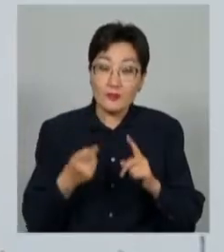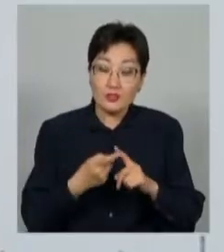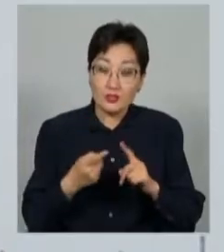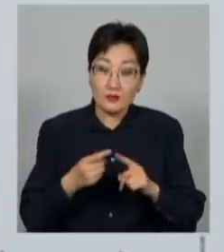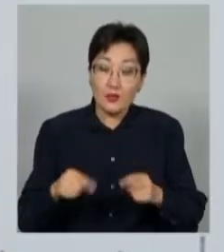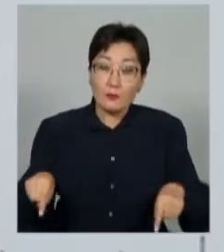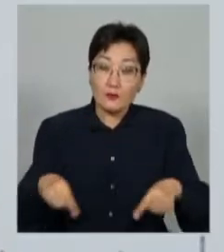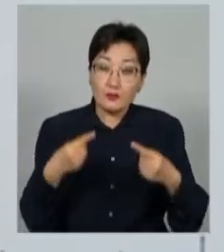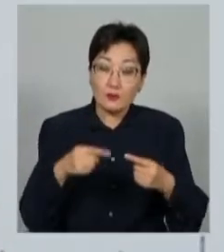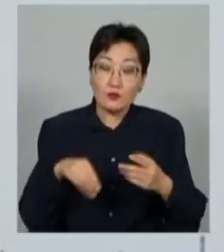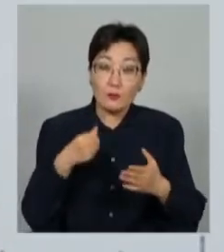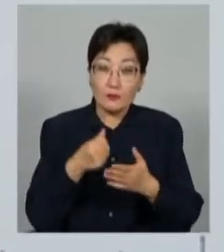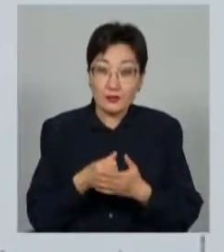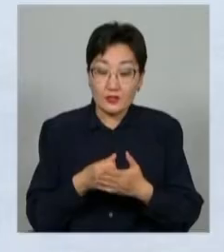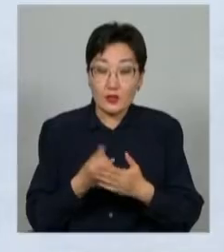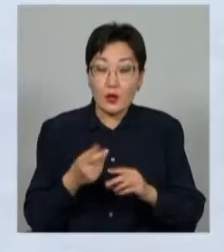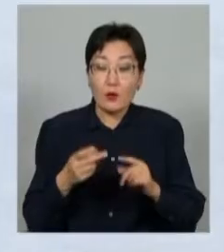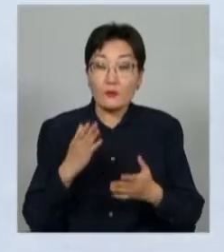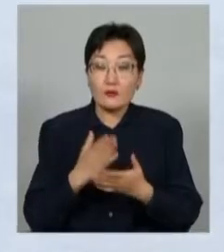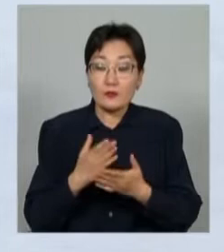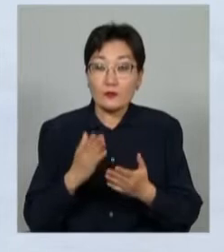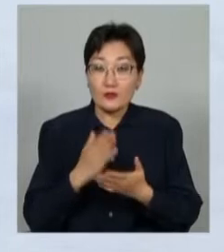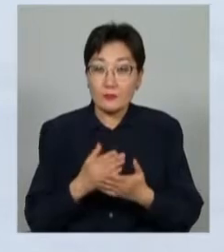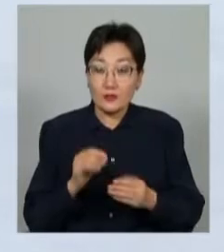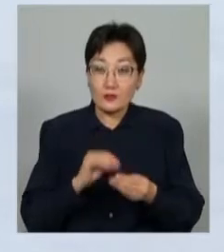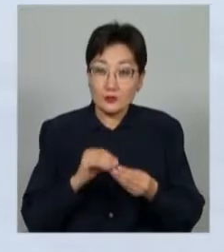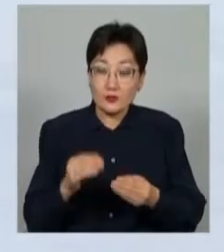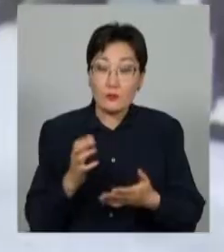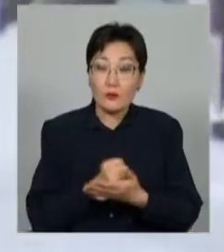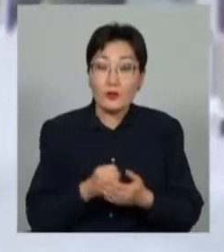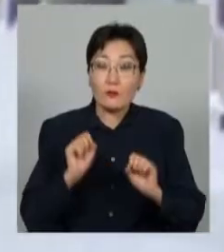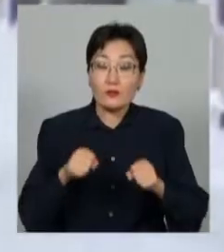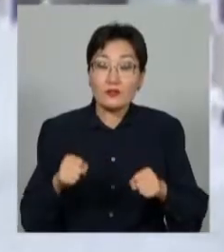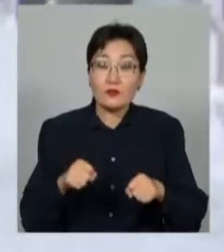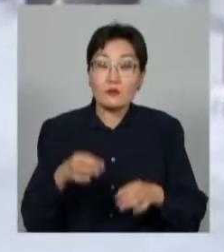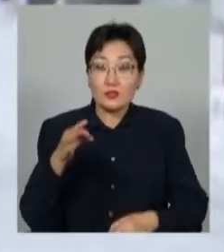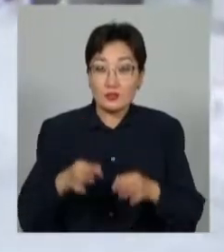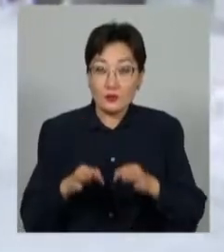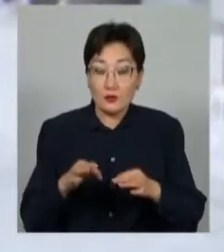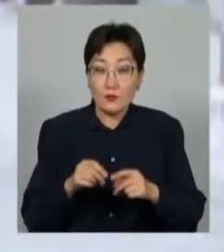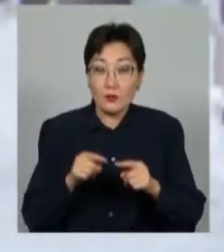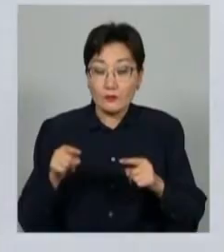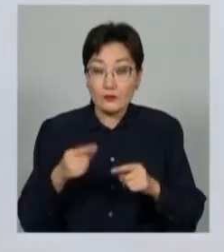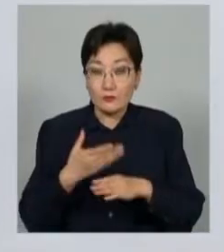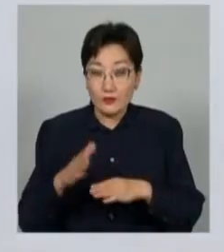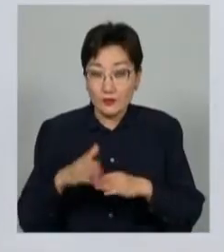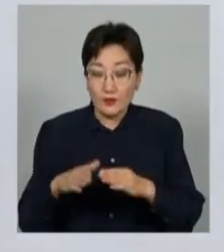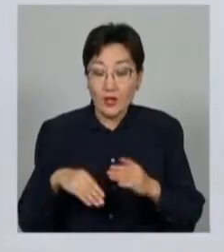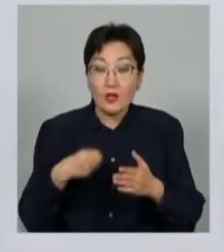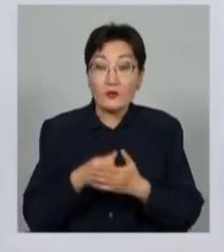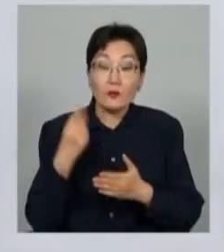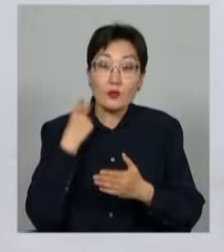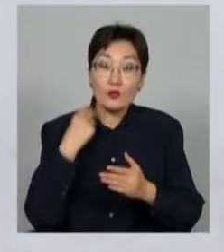– это восстановление платежеспособности. При наличии стабильного дохода есть возможность получить в суде рассрочки на оплату долгов